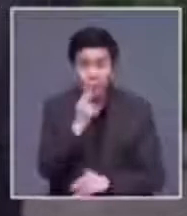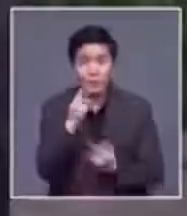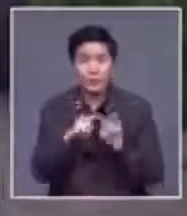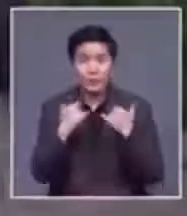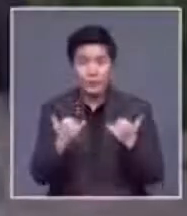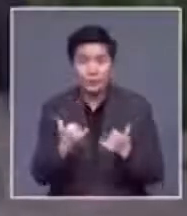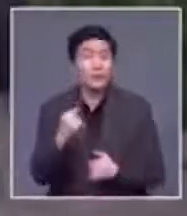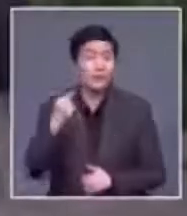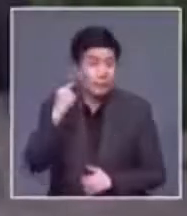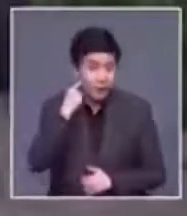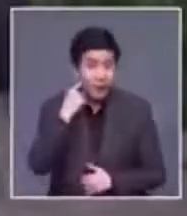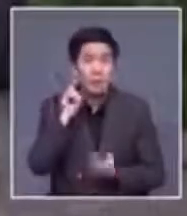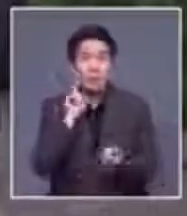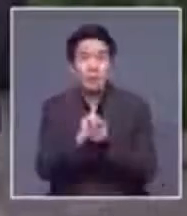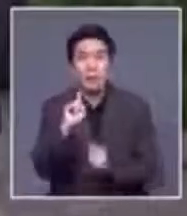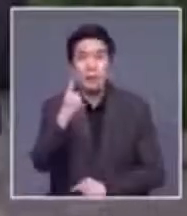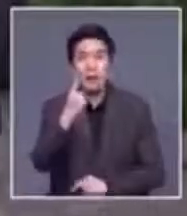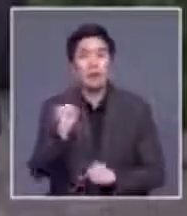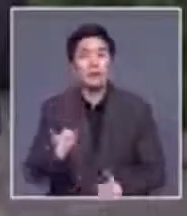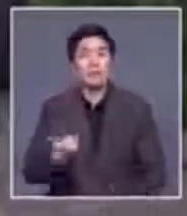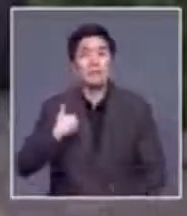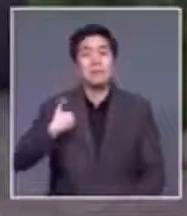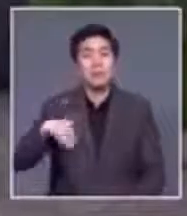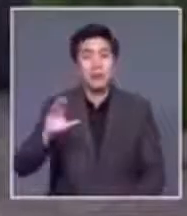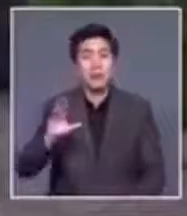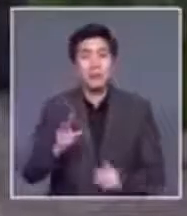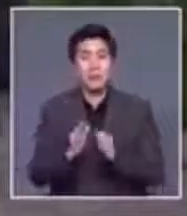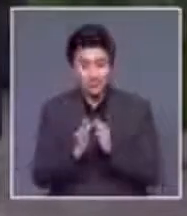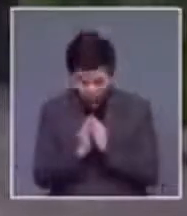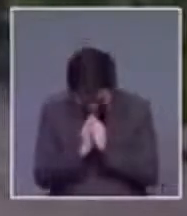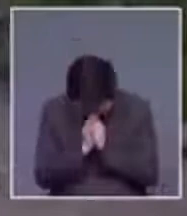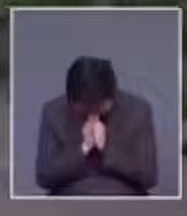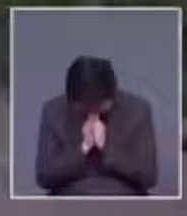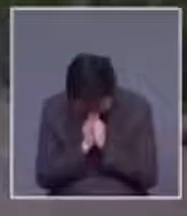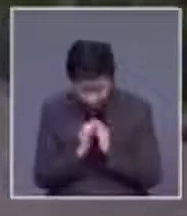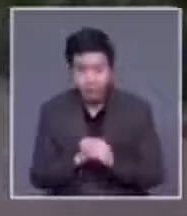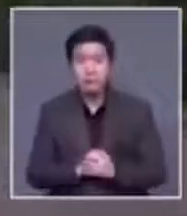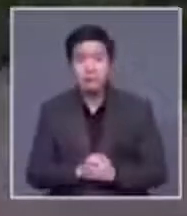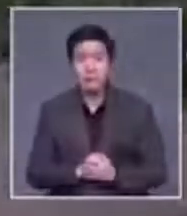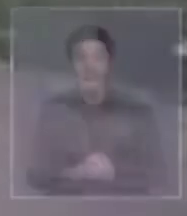และรับฟังนะคะแล้วพบกันได้ใหม่วันนี้ลาไปก่อนสวัสดีค่ะ